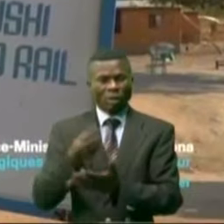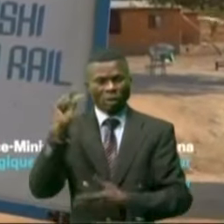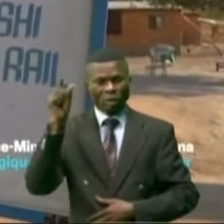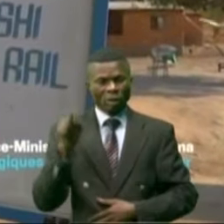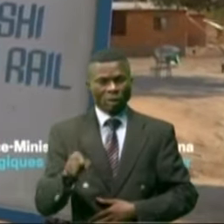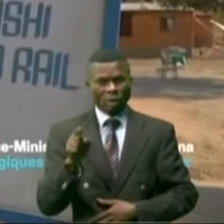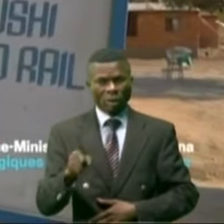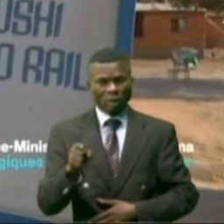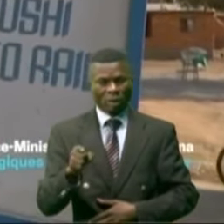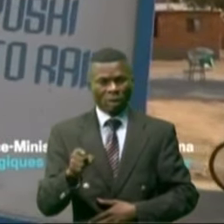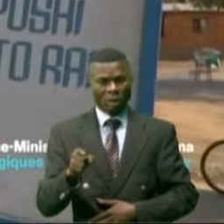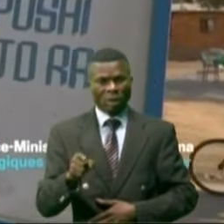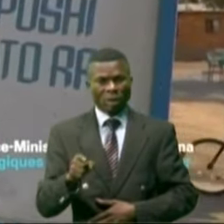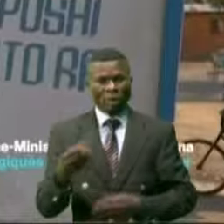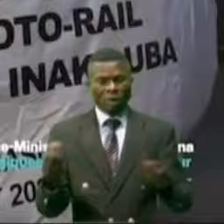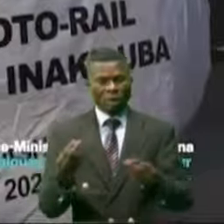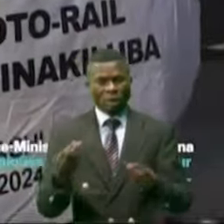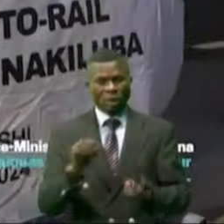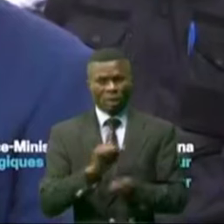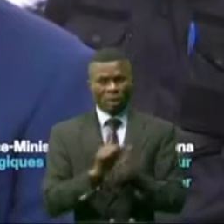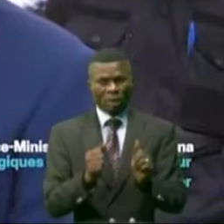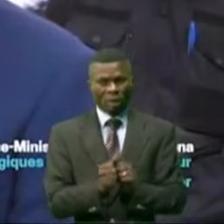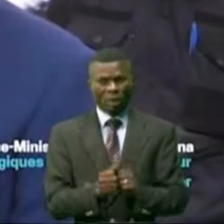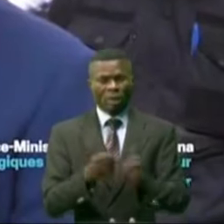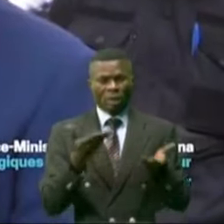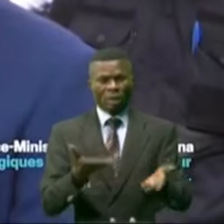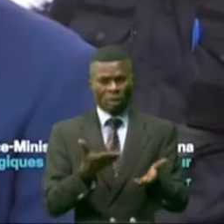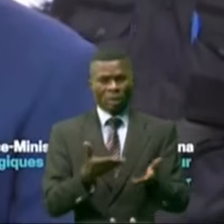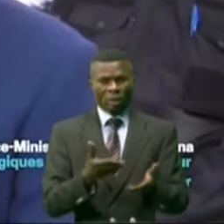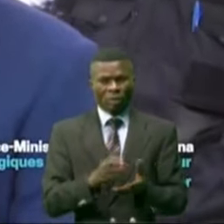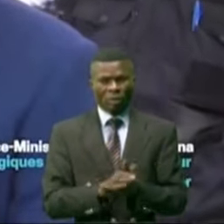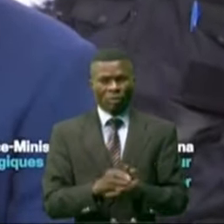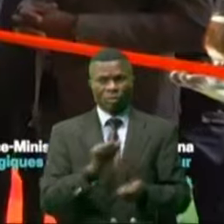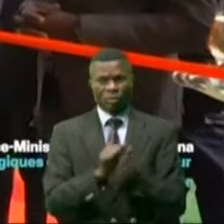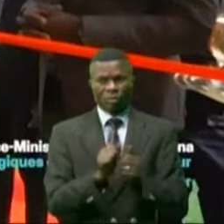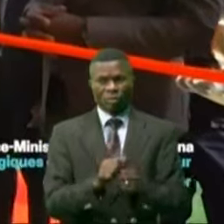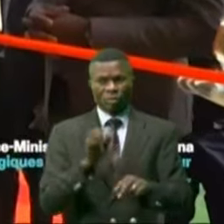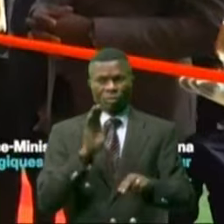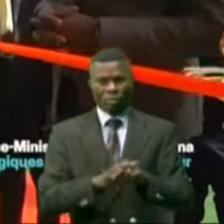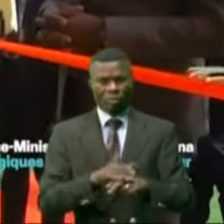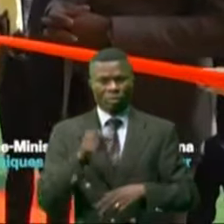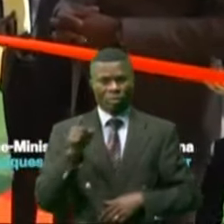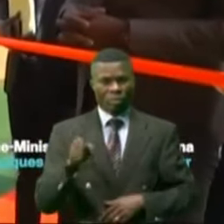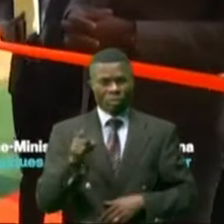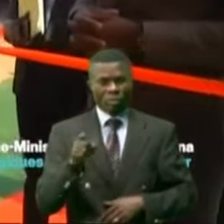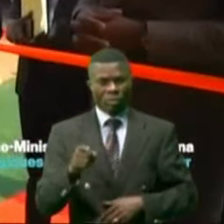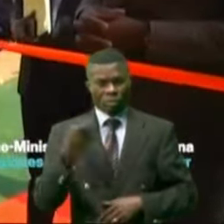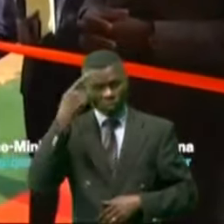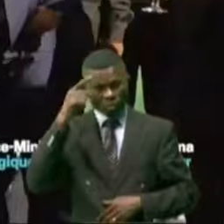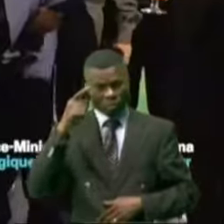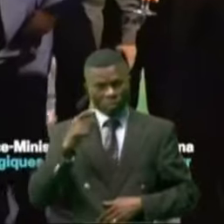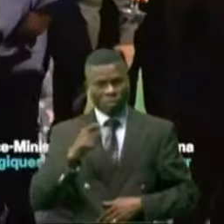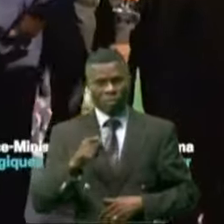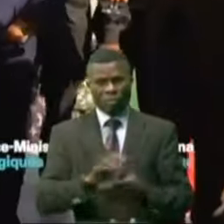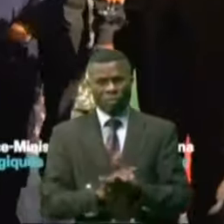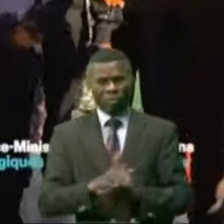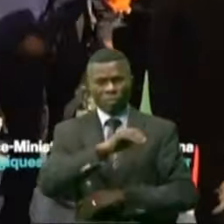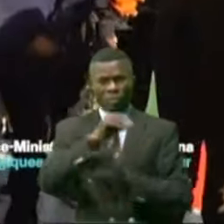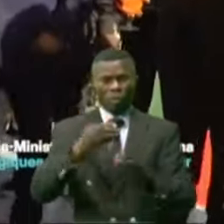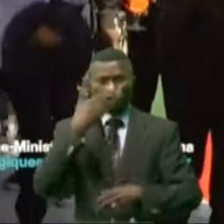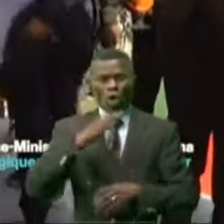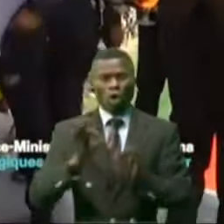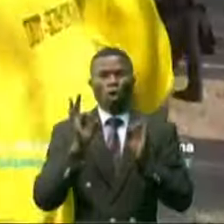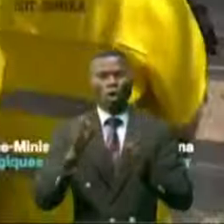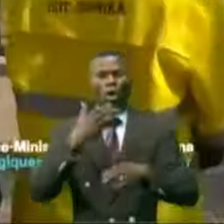À Louputorai, dans le territoire de Kipushi, le vice-ministre des Mines a coupé le ruban du nouveau centre de santé